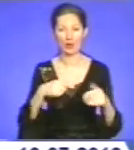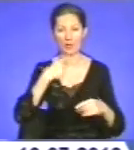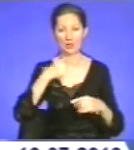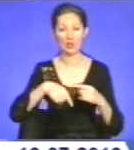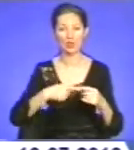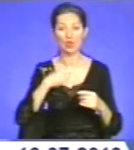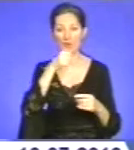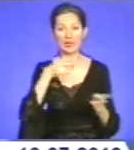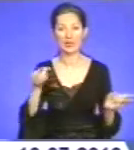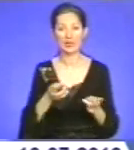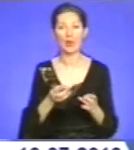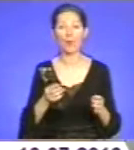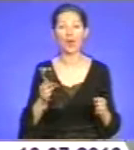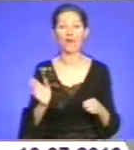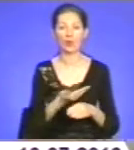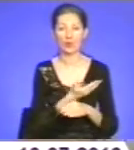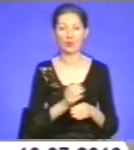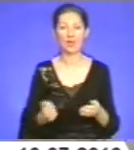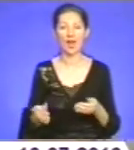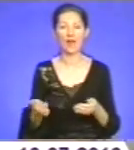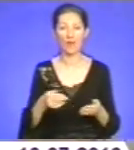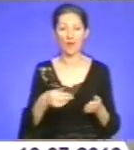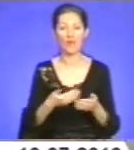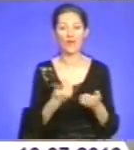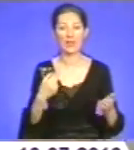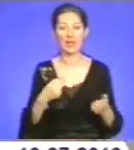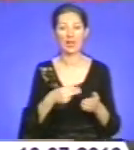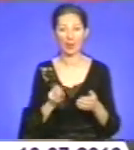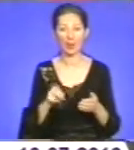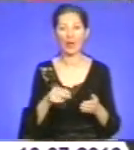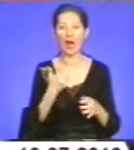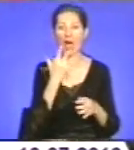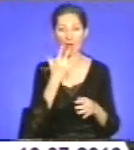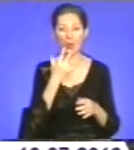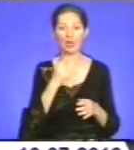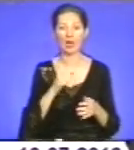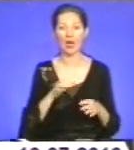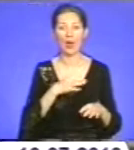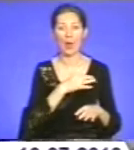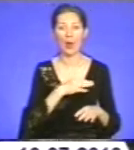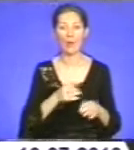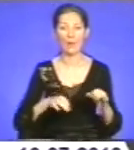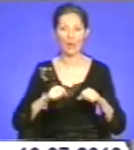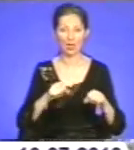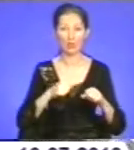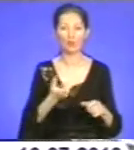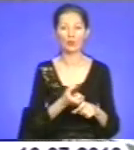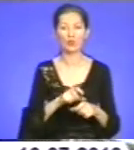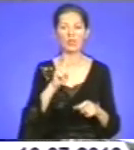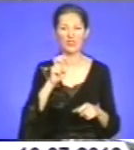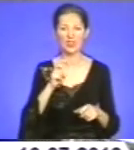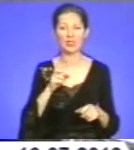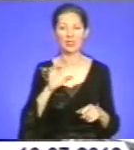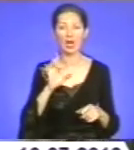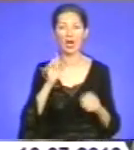збирання імпортних білих карет. Більше тисячі авто екстреної медичної допомоги та понад 200 реанімобілів з'явиться в Україні